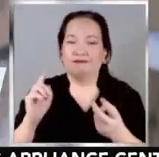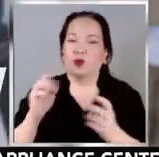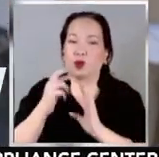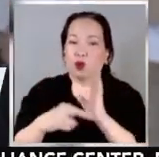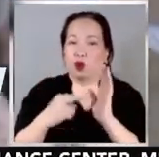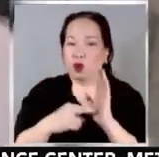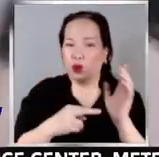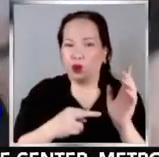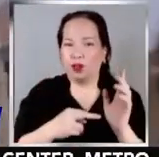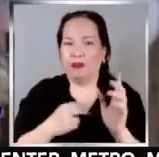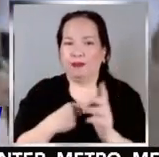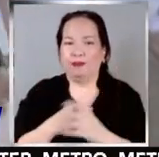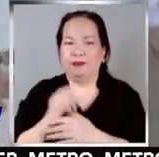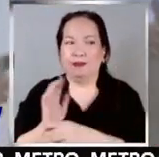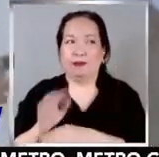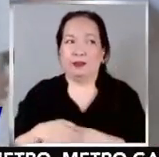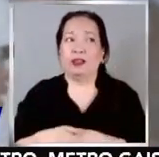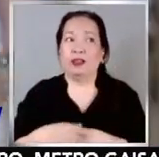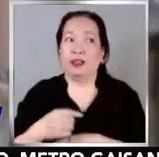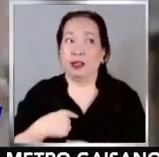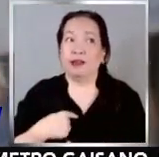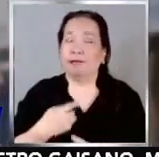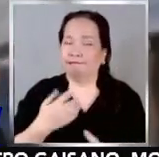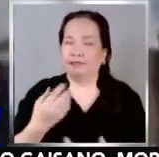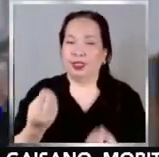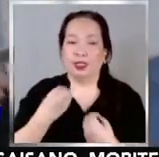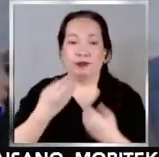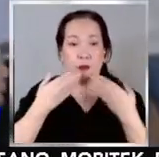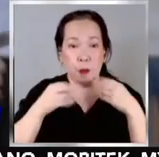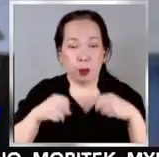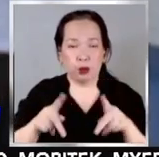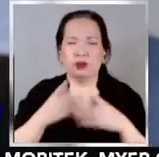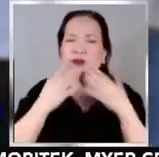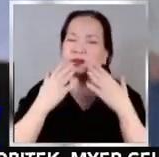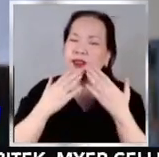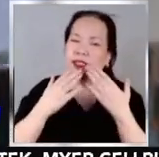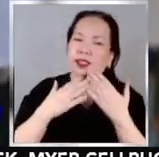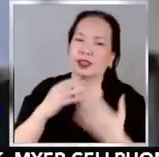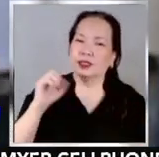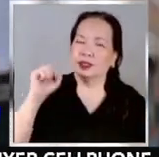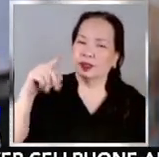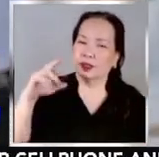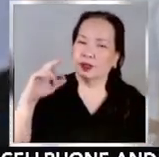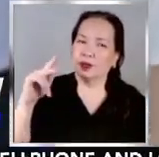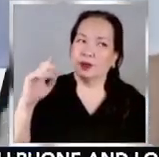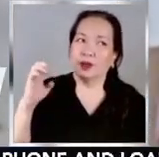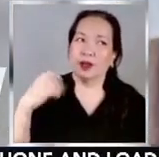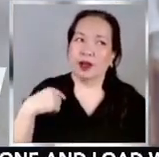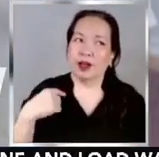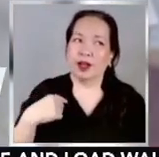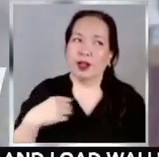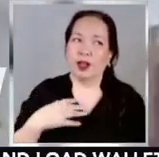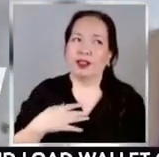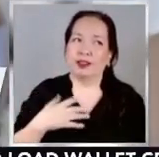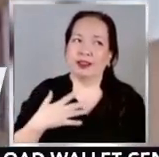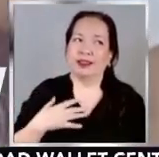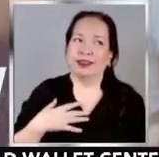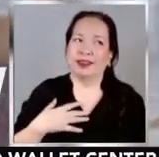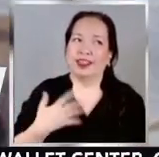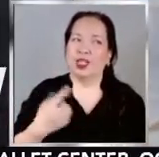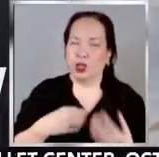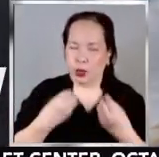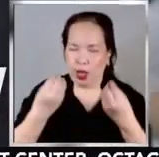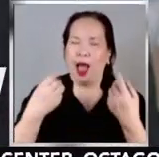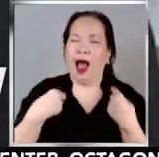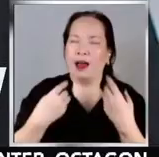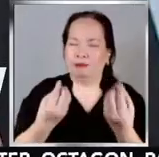that I'm given the chance, I'm very thankful and grateful for Sparkle kasi in-unleash nila yung talent na hindi ko alam, meron pala ako.